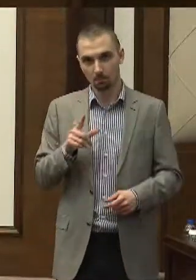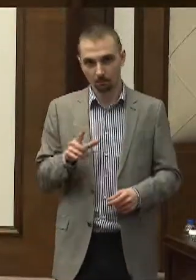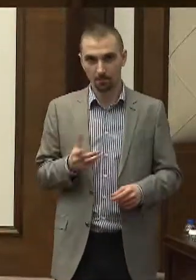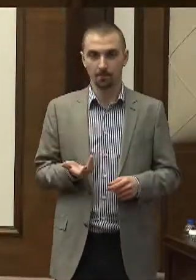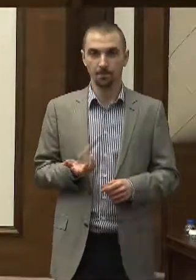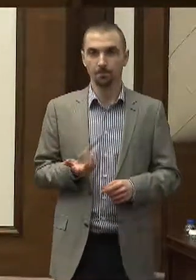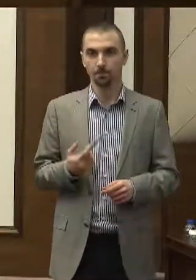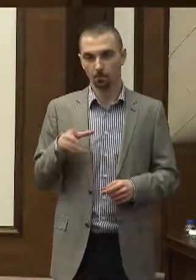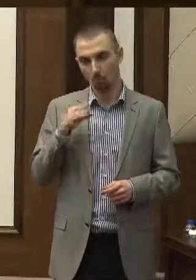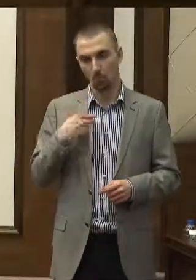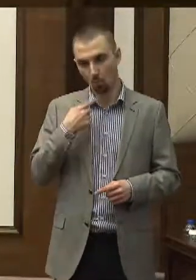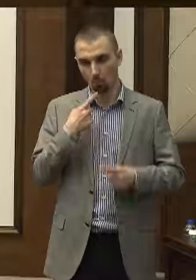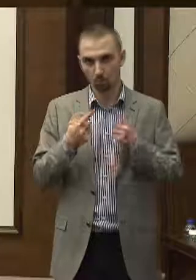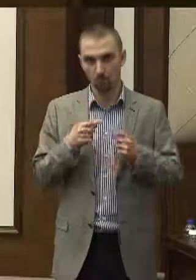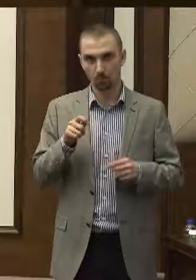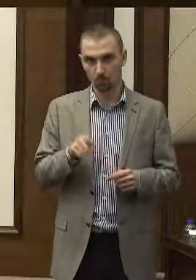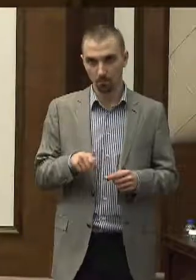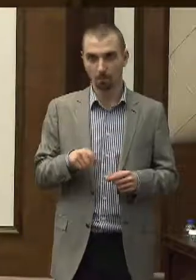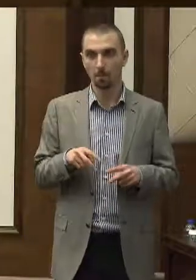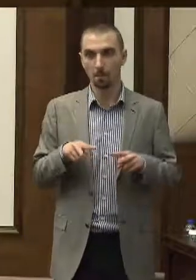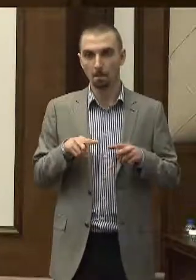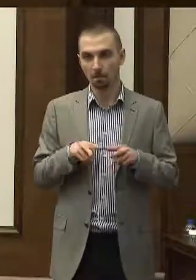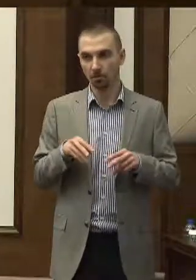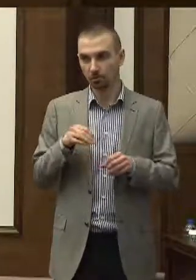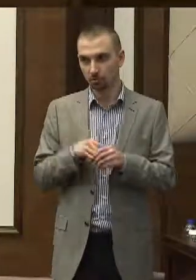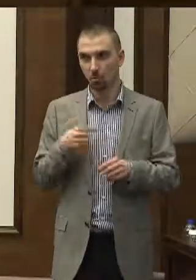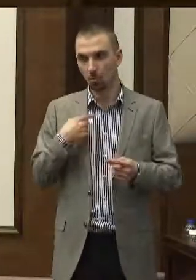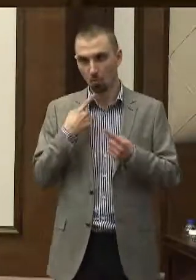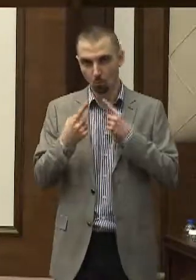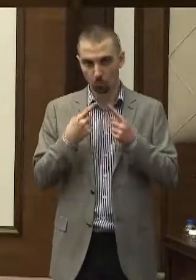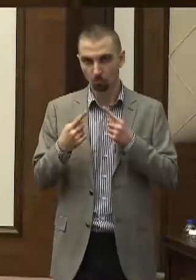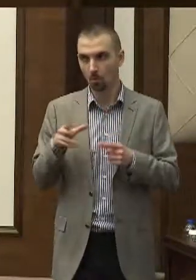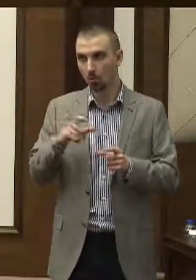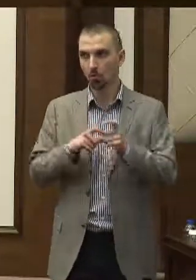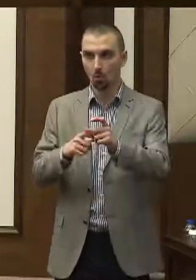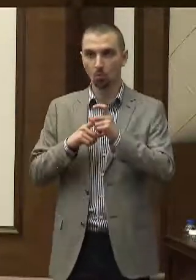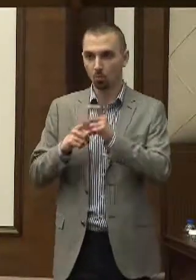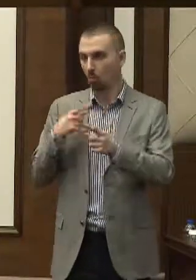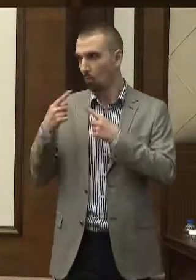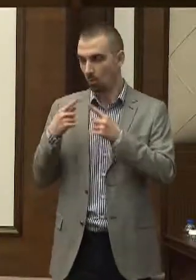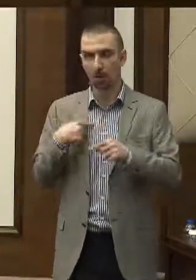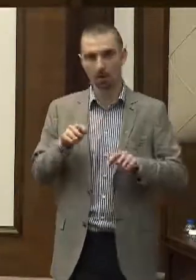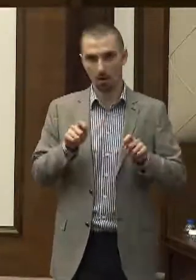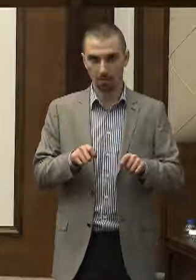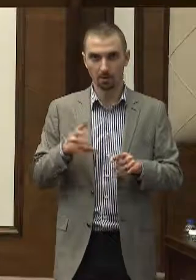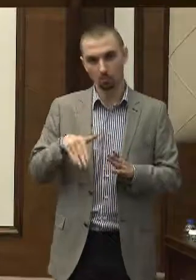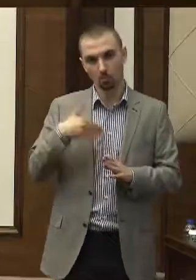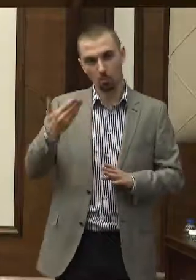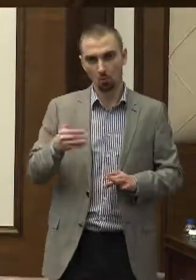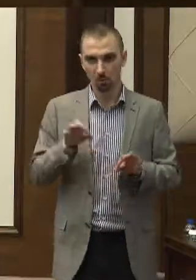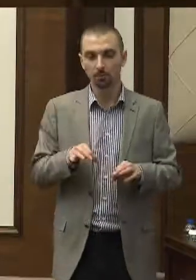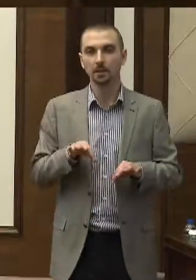ortaya koyacağım. Meclisi açacağım, gündem üzerine konuşma vereceğim ve kapatacağım. Onun için bu